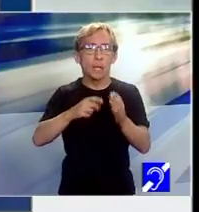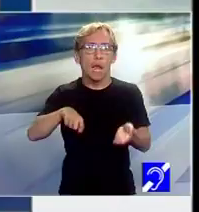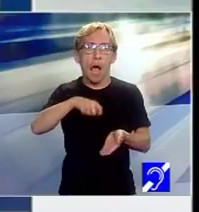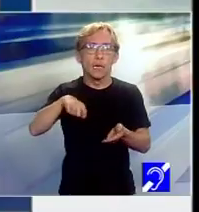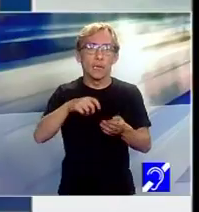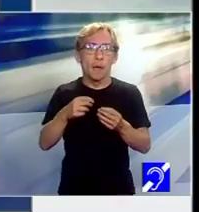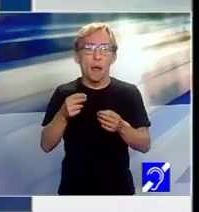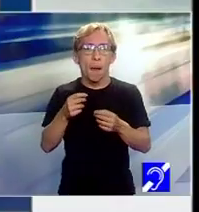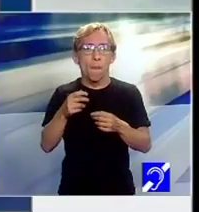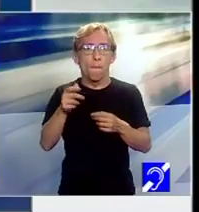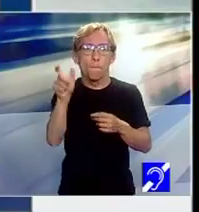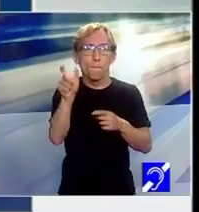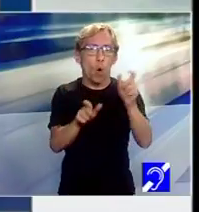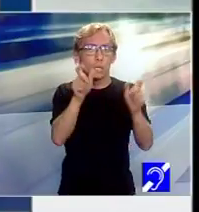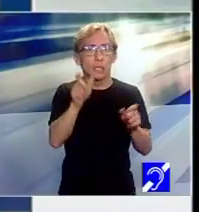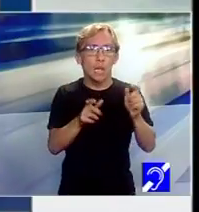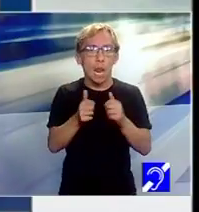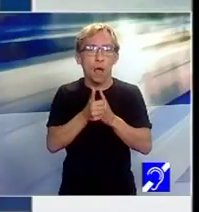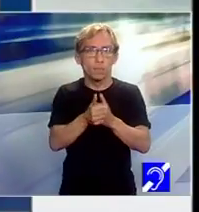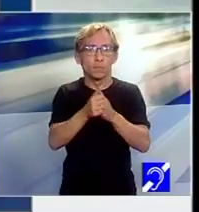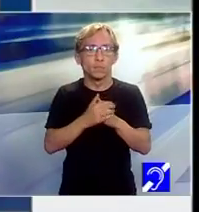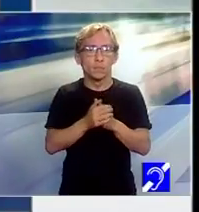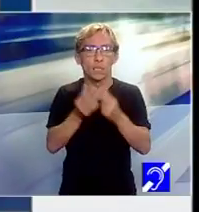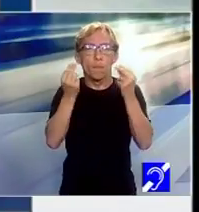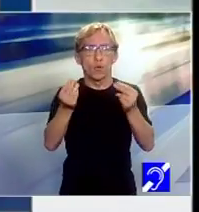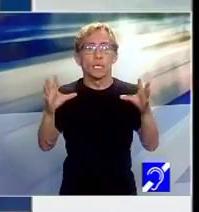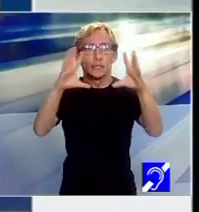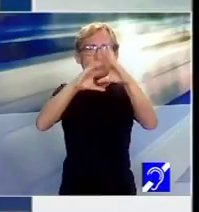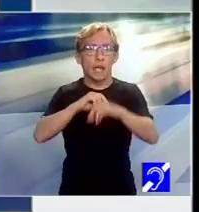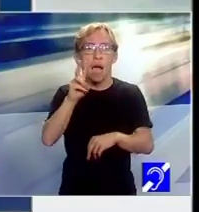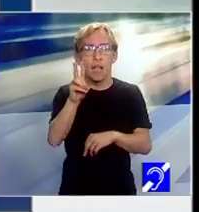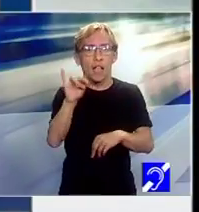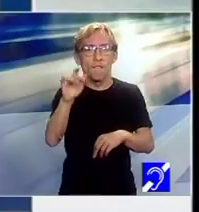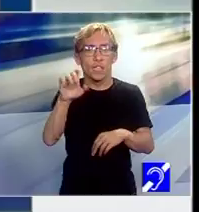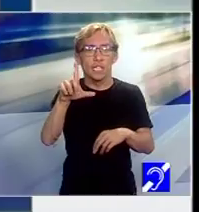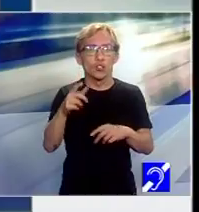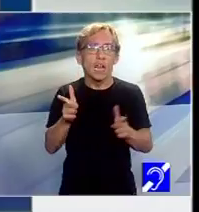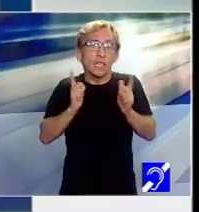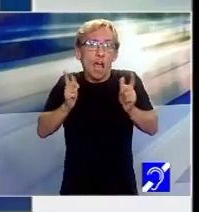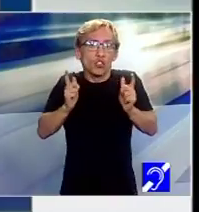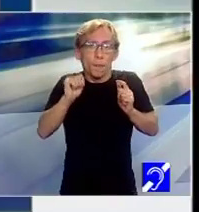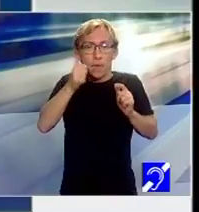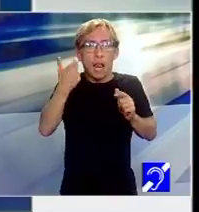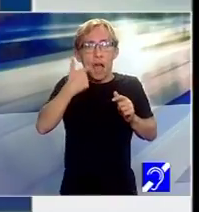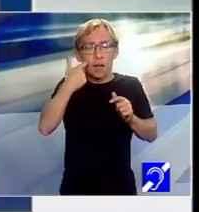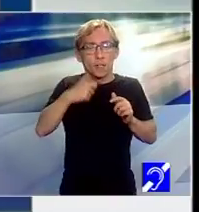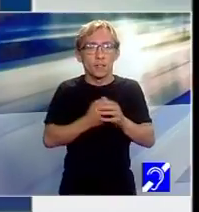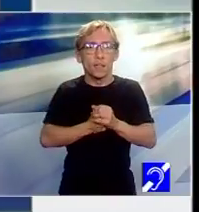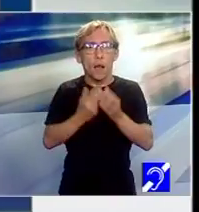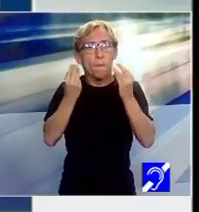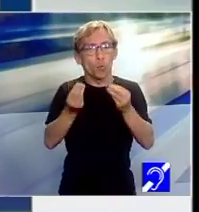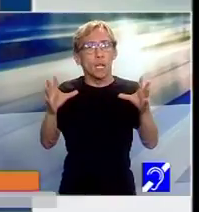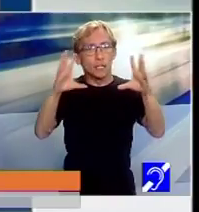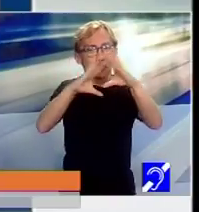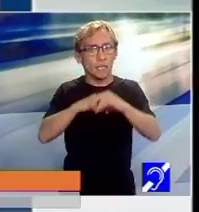potențial participanți ai show-ului de televiziune. Bună seara, Virgil! Mâine te așteptăm și ne vedem la Cluj! Sărbuna, bună seara!